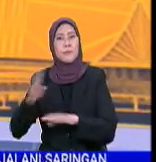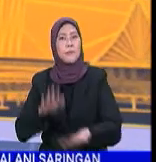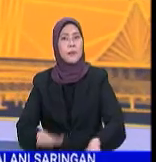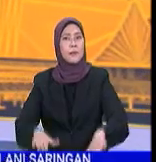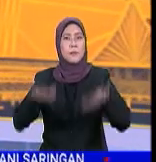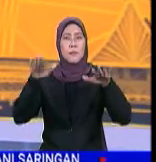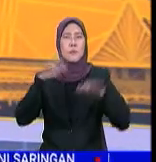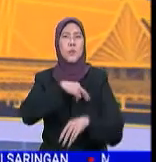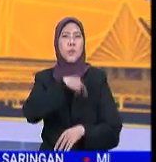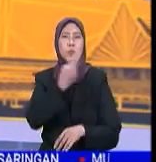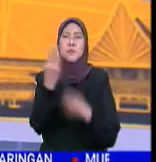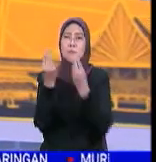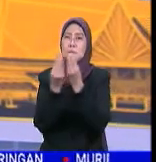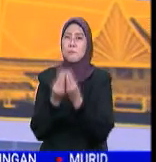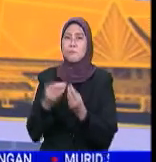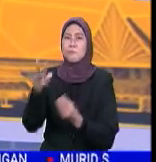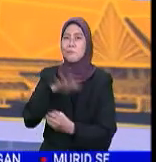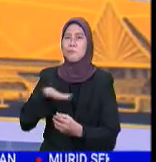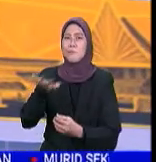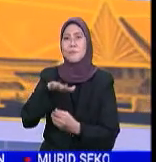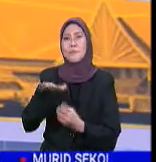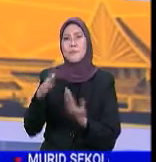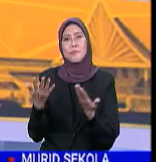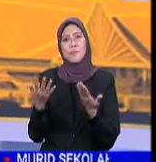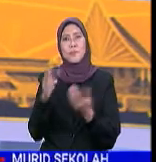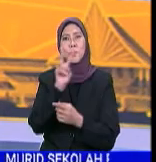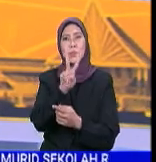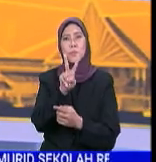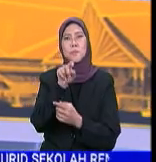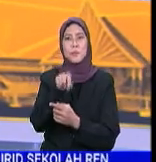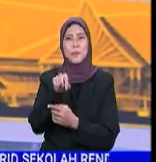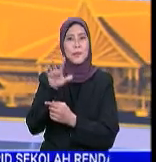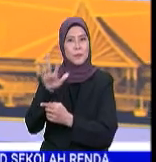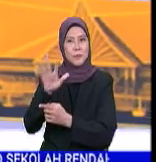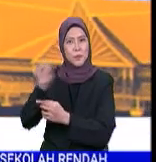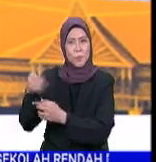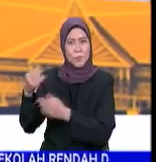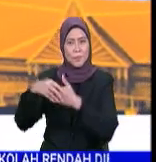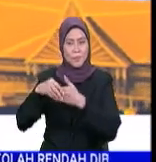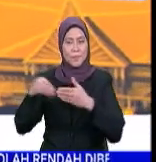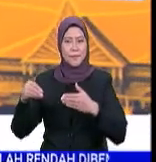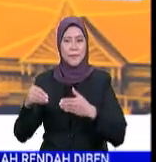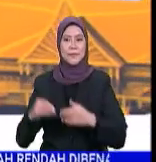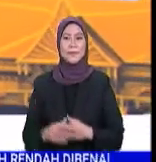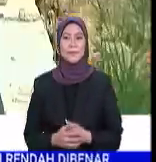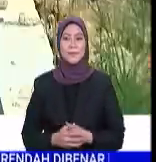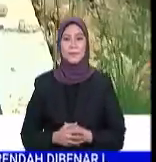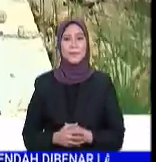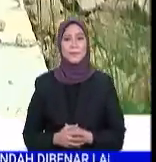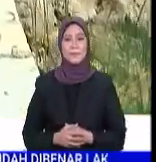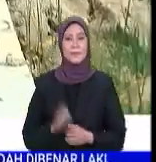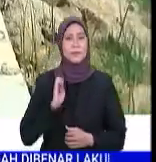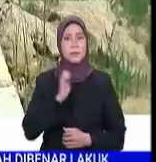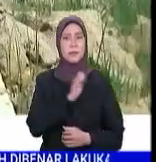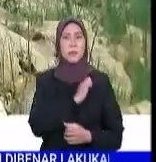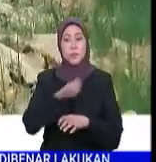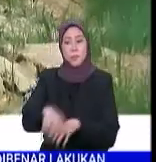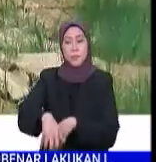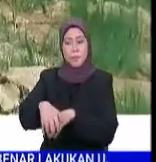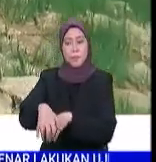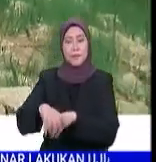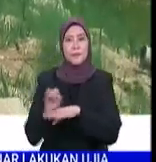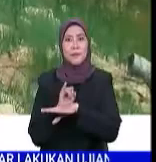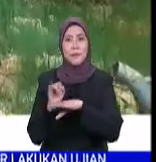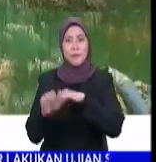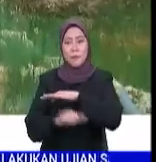Jangkang kerugian dalam Mike 33 sektor sebanyak 25000000 Ringgit esco pertanian